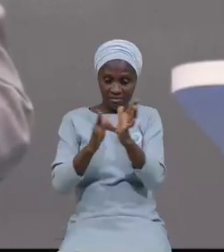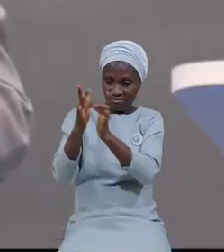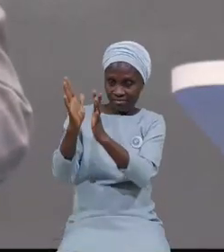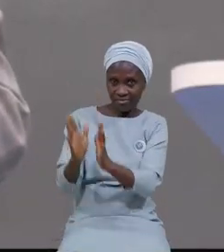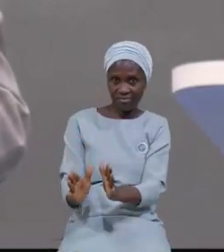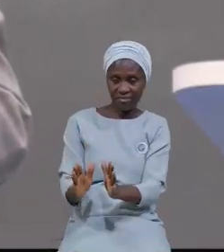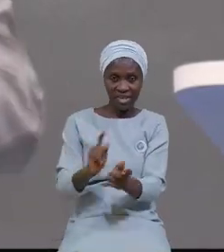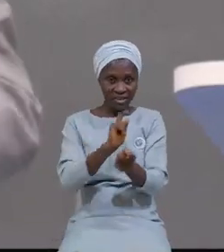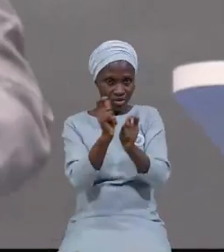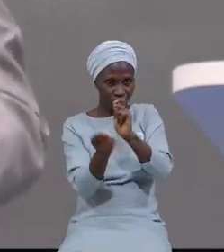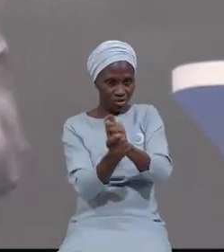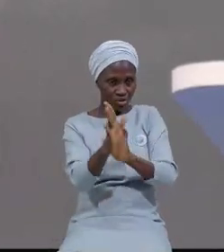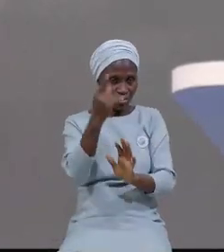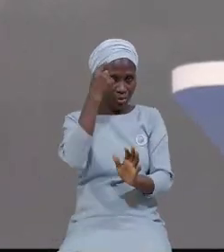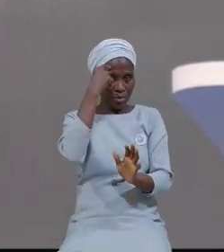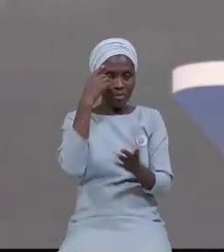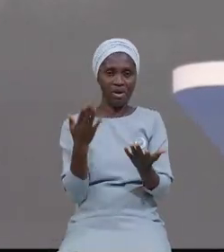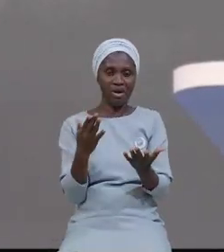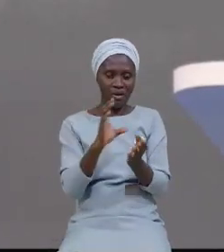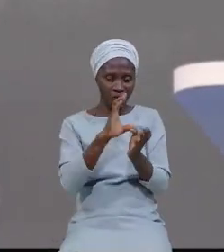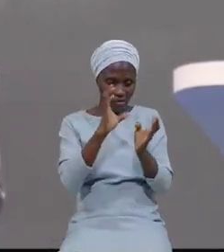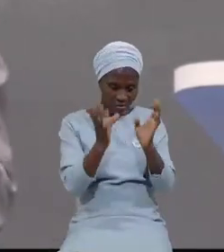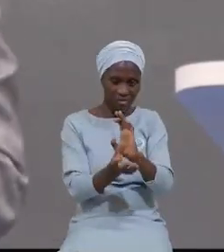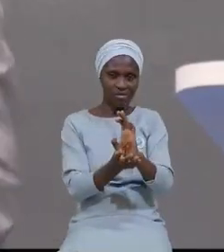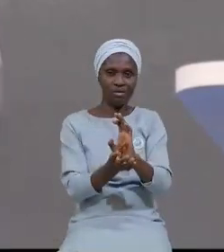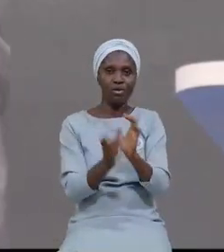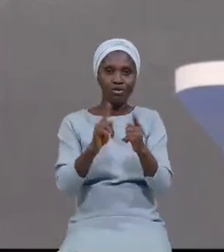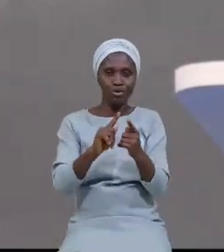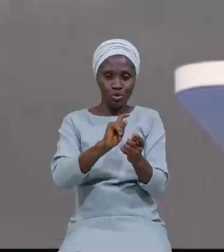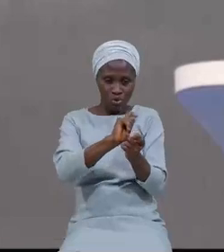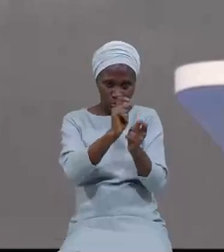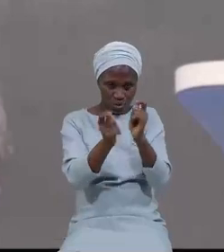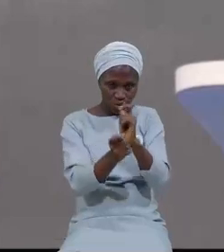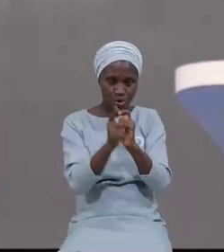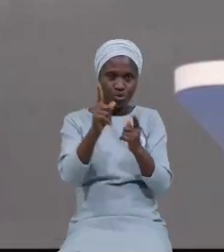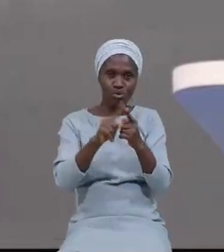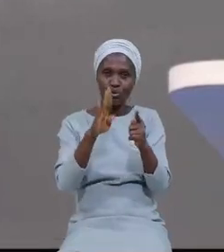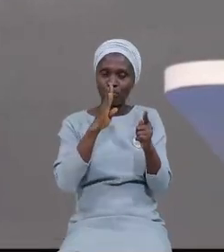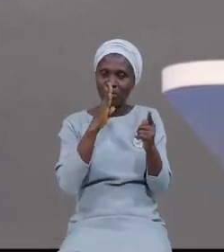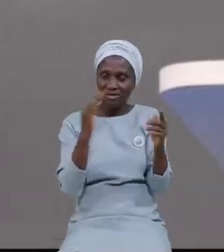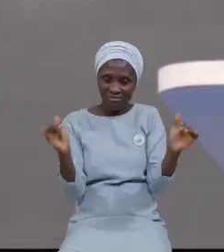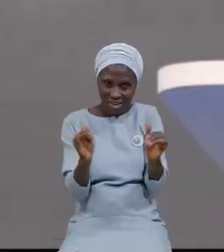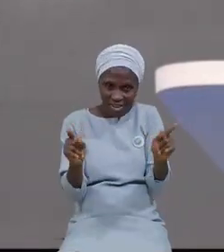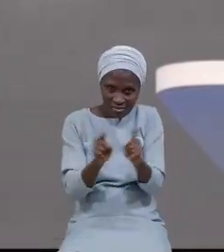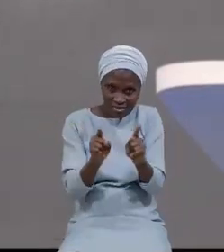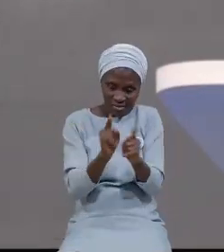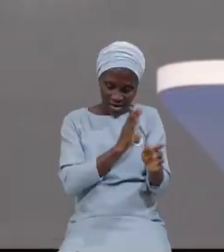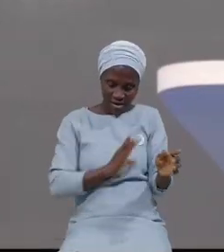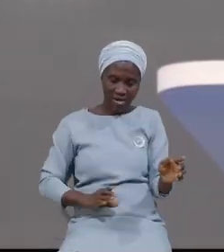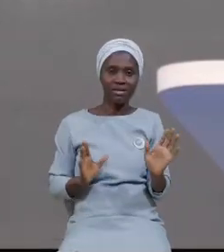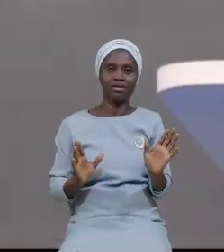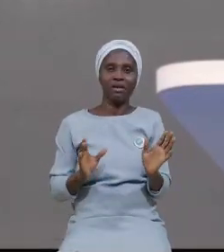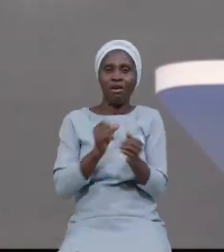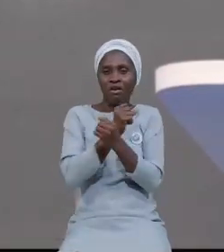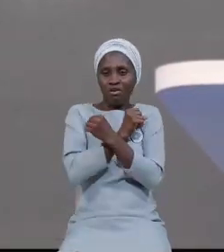chrétien le changement de pensé la conversion c'est pour vous amener à être comme Christ